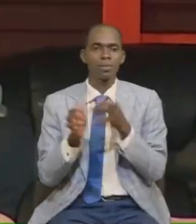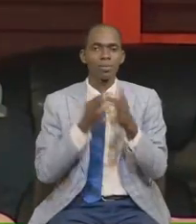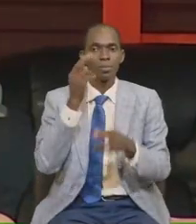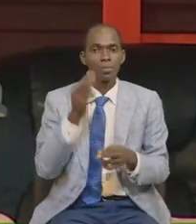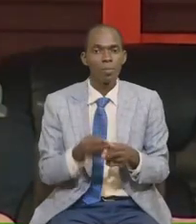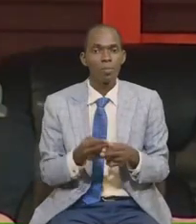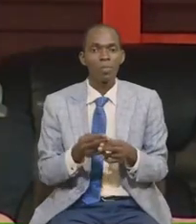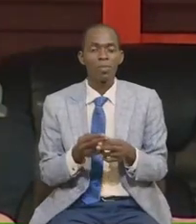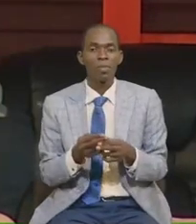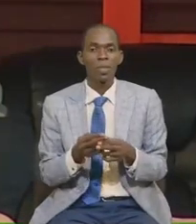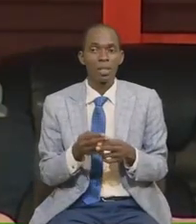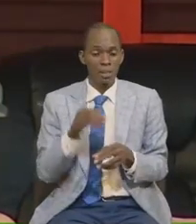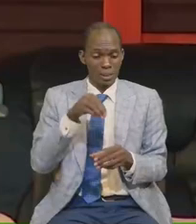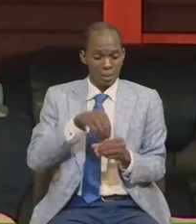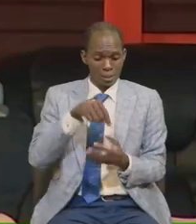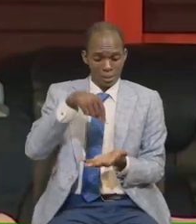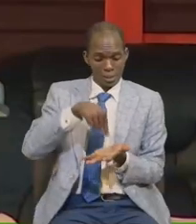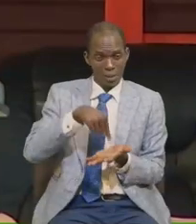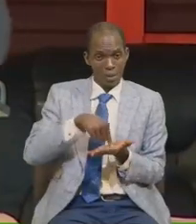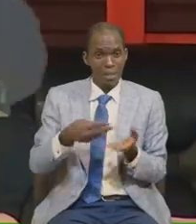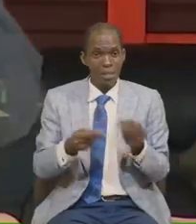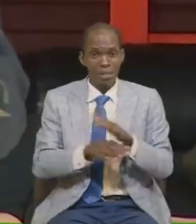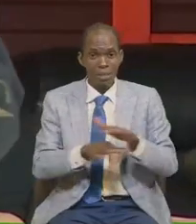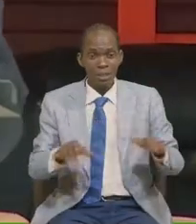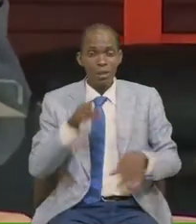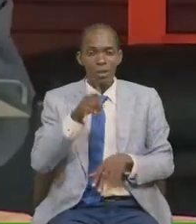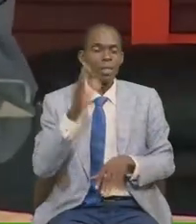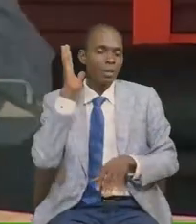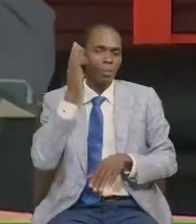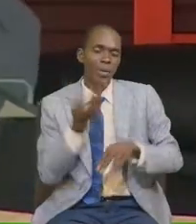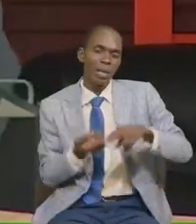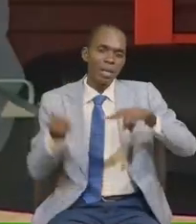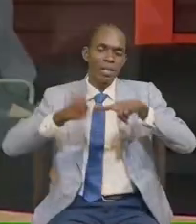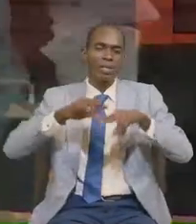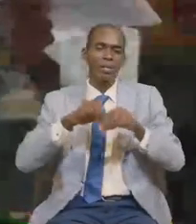Dans ce pays, tu vas le couvrir.